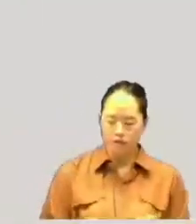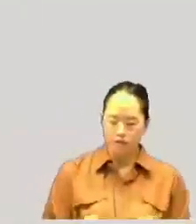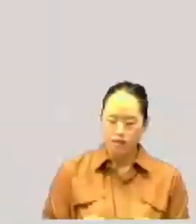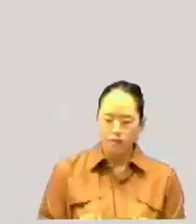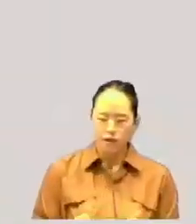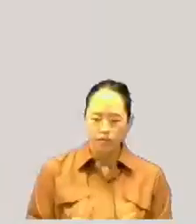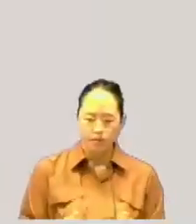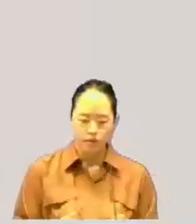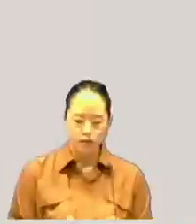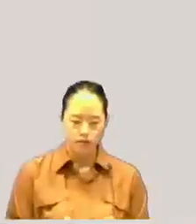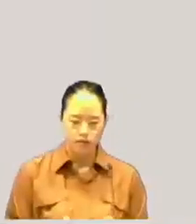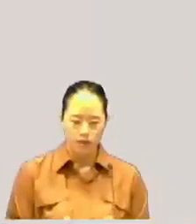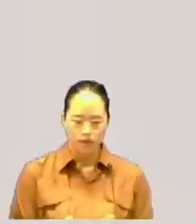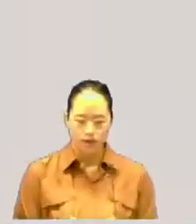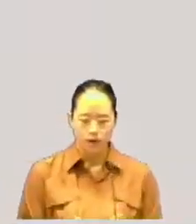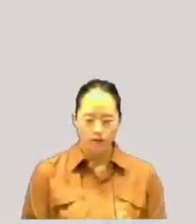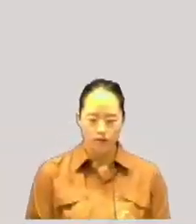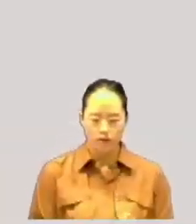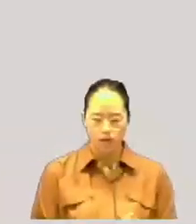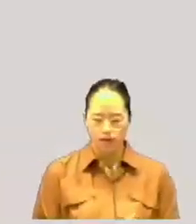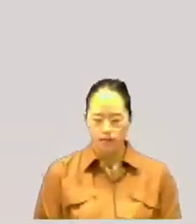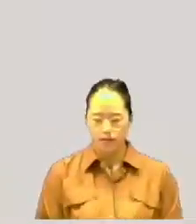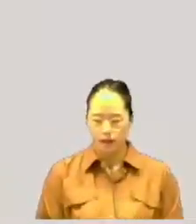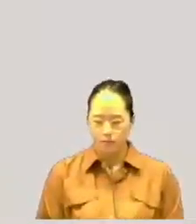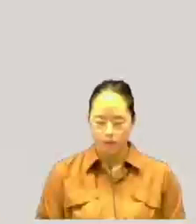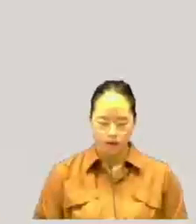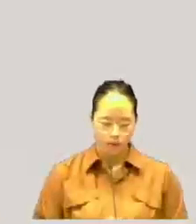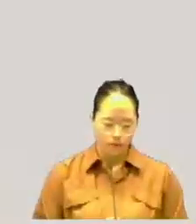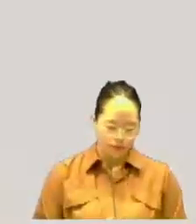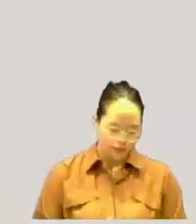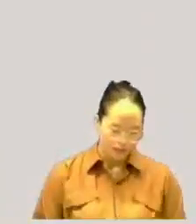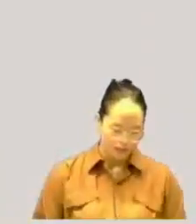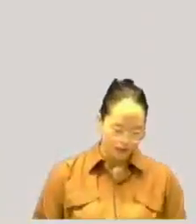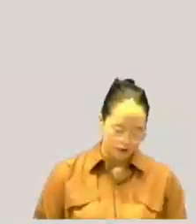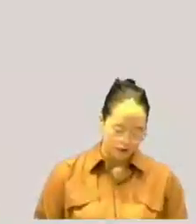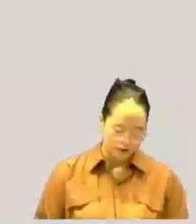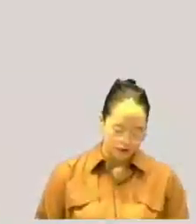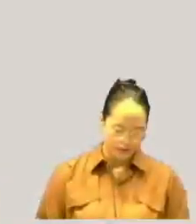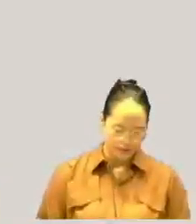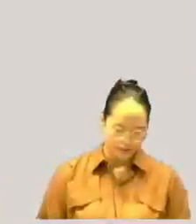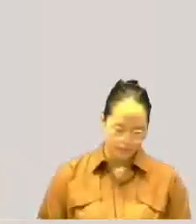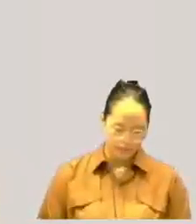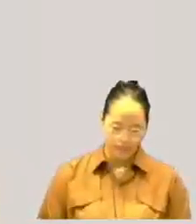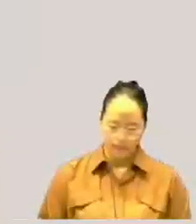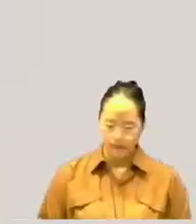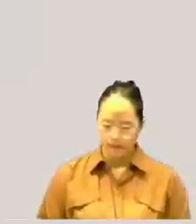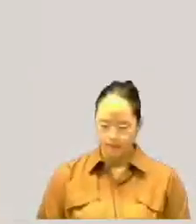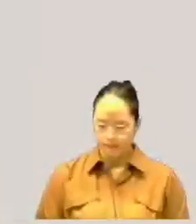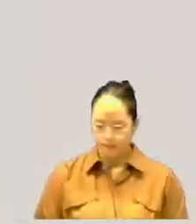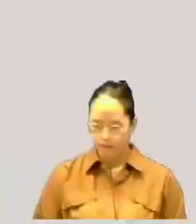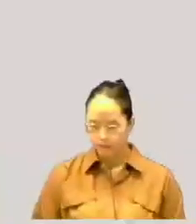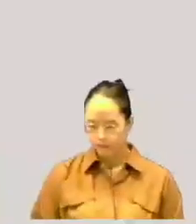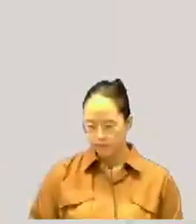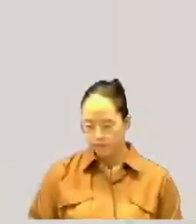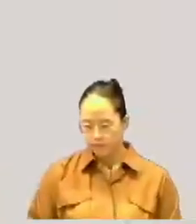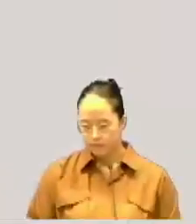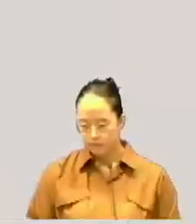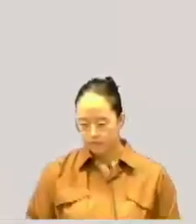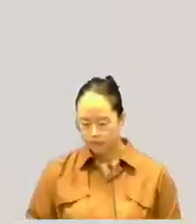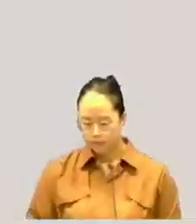他不仅仅给我们罪的问题的这个答案，同样呢，